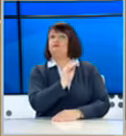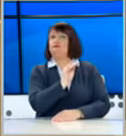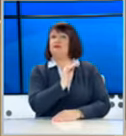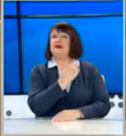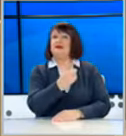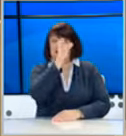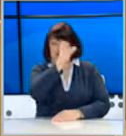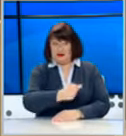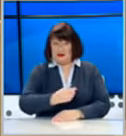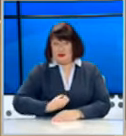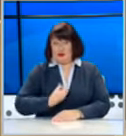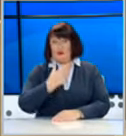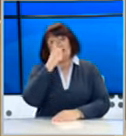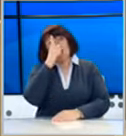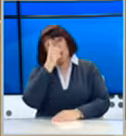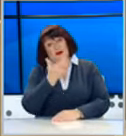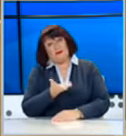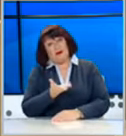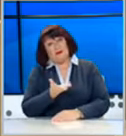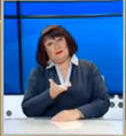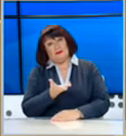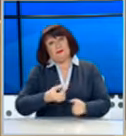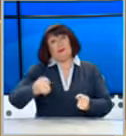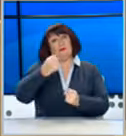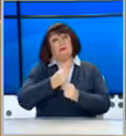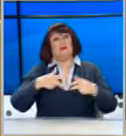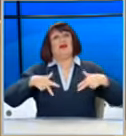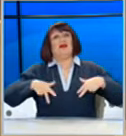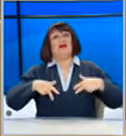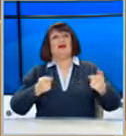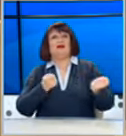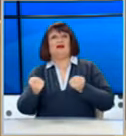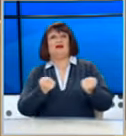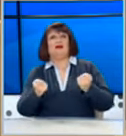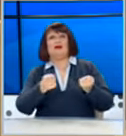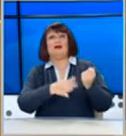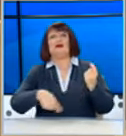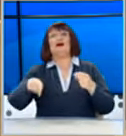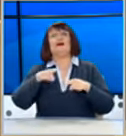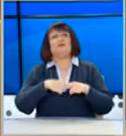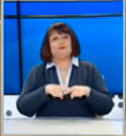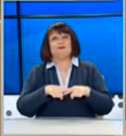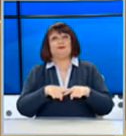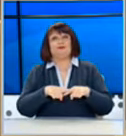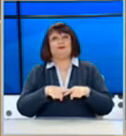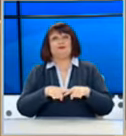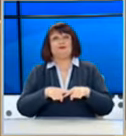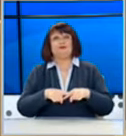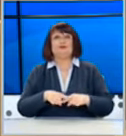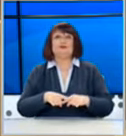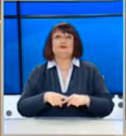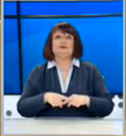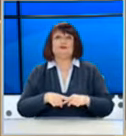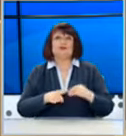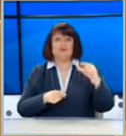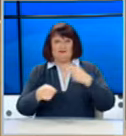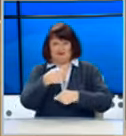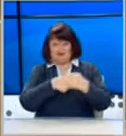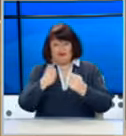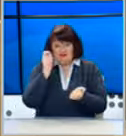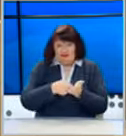Είστε περήφανος που κυβερνάτε ένα λαό που έχει τη δεύτερη μικρότερη αγοραστική